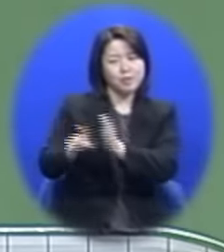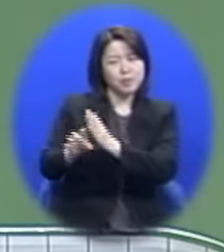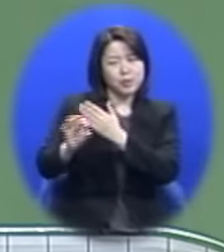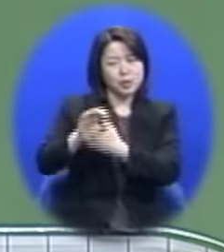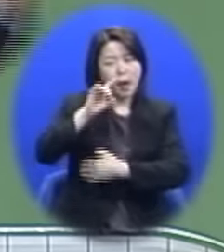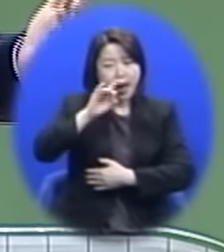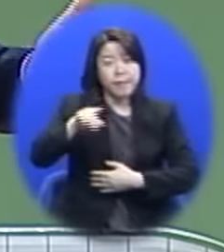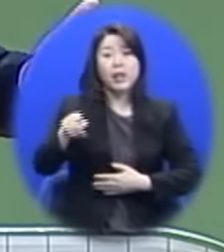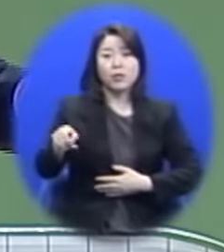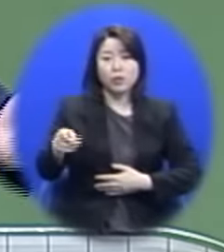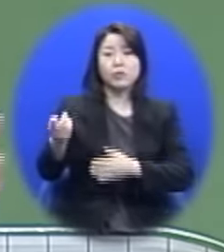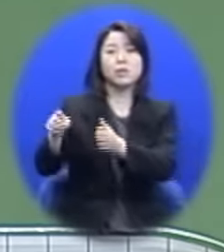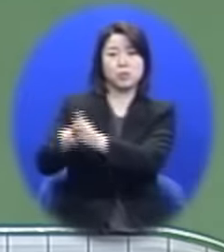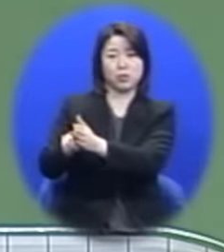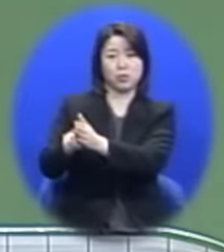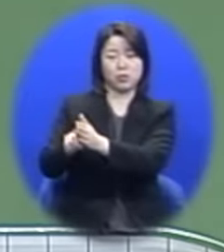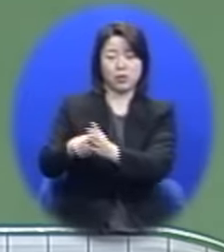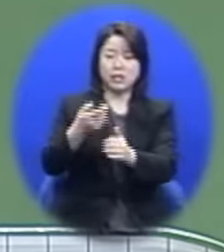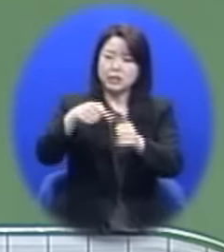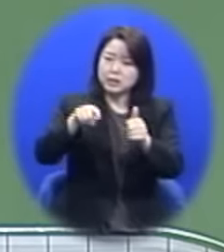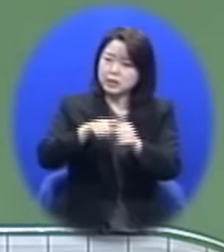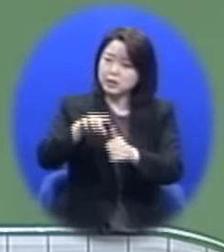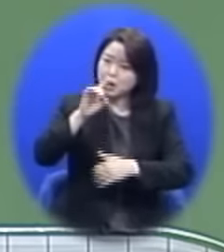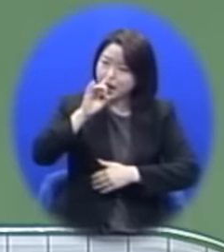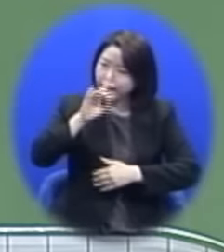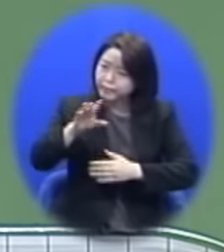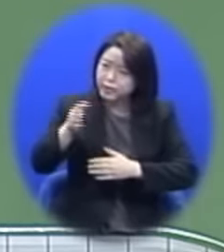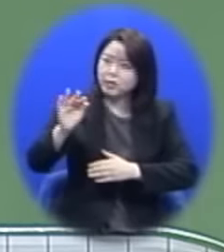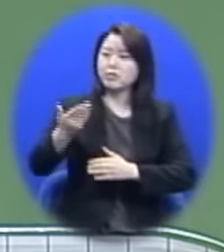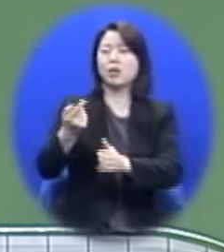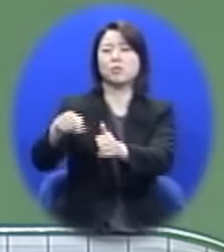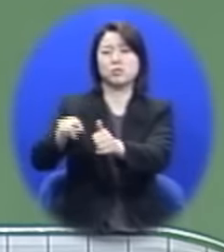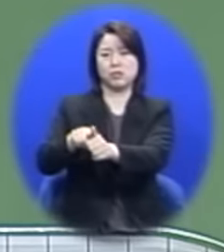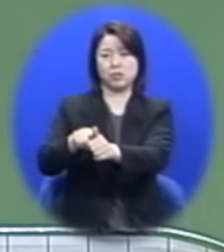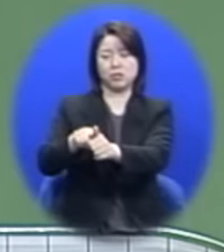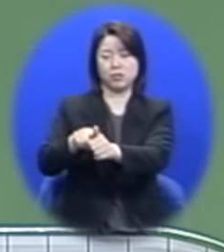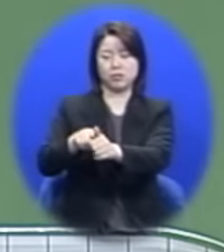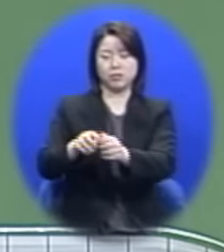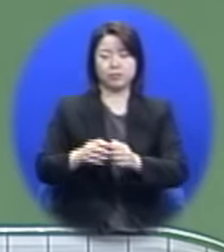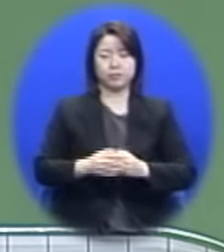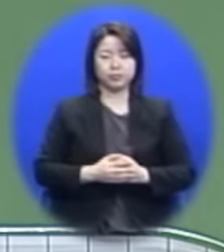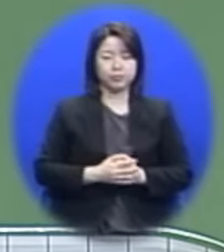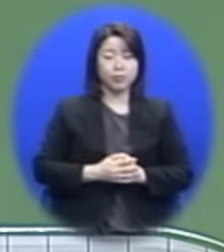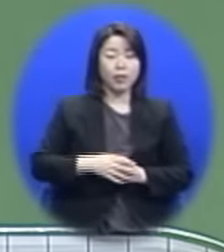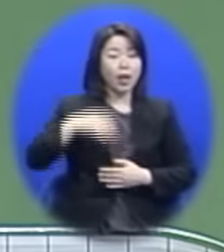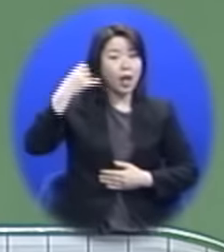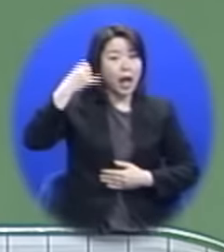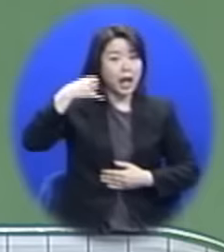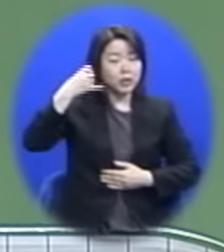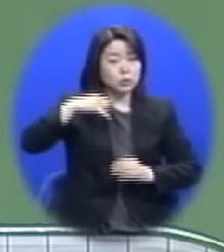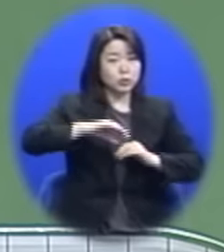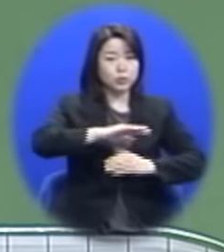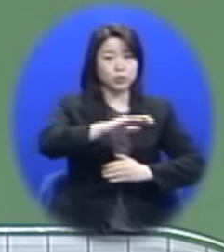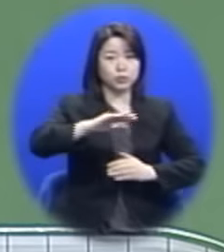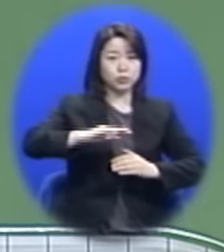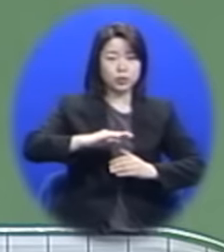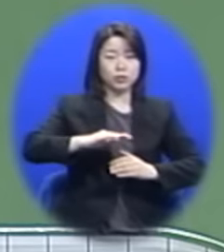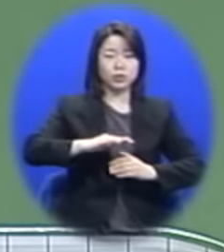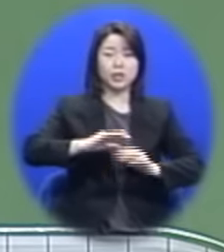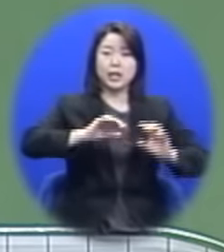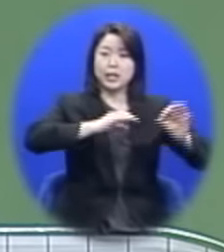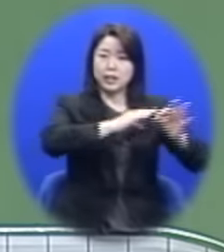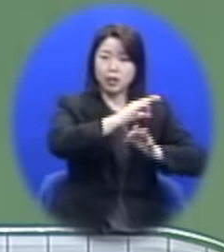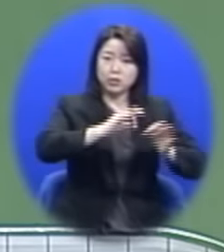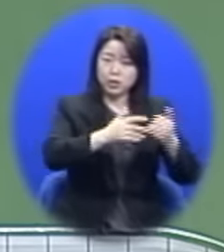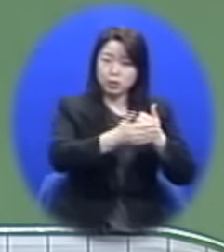믿었고 의지하지 말아야 될 것을 의지했기 때문입니다. 중국이 우리나라 경제를 도와주고 통일을